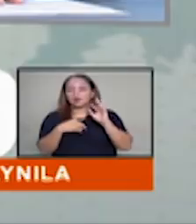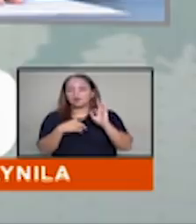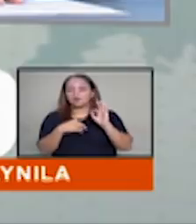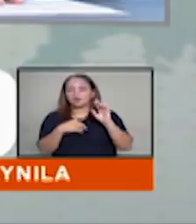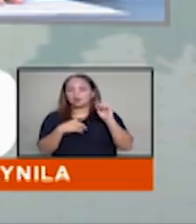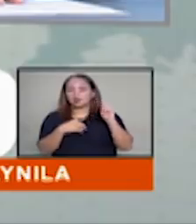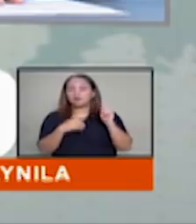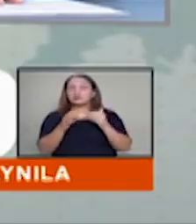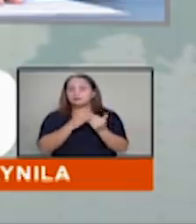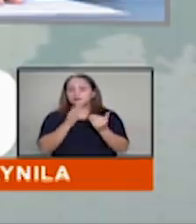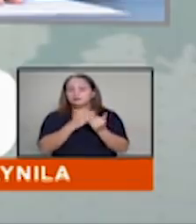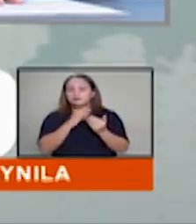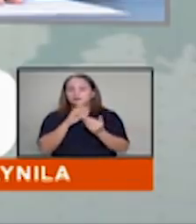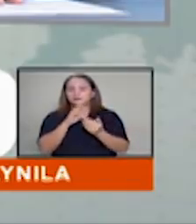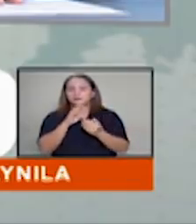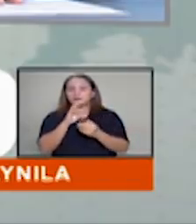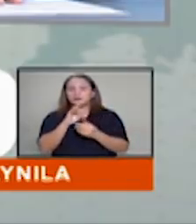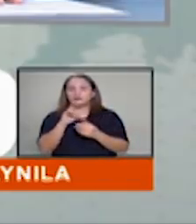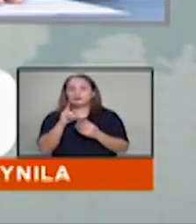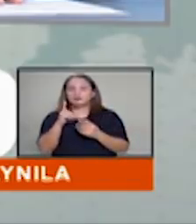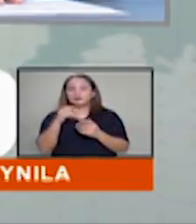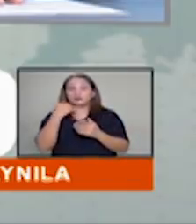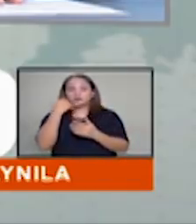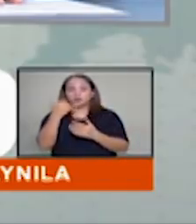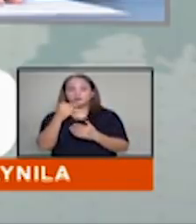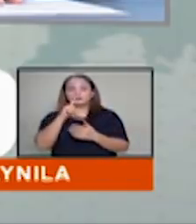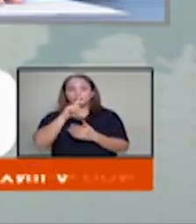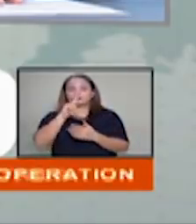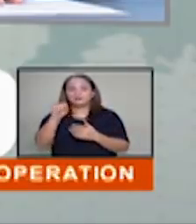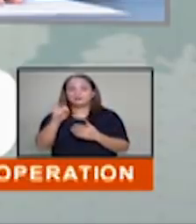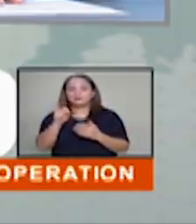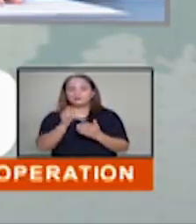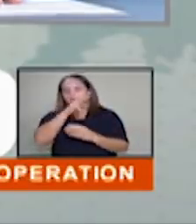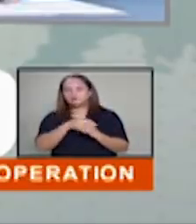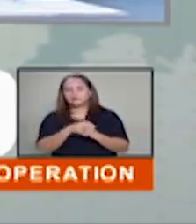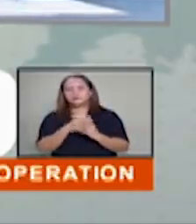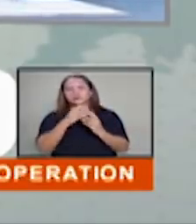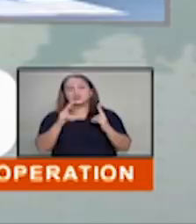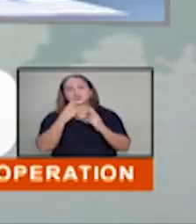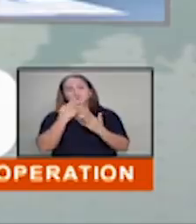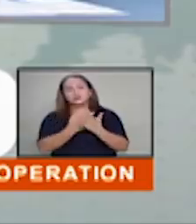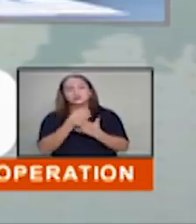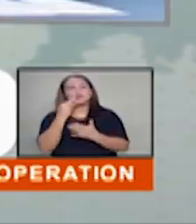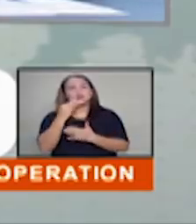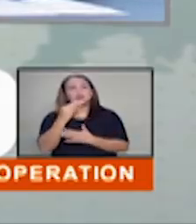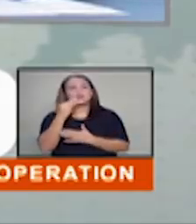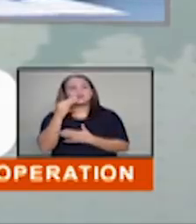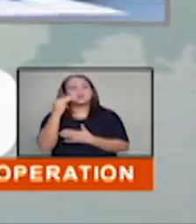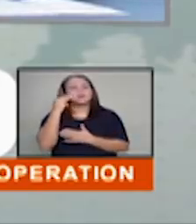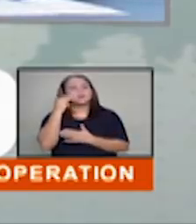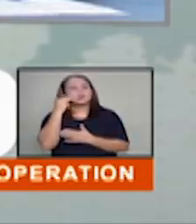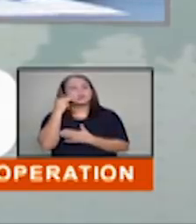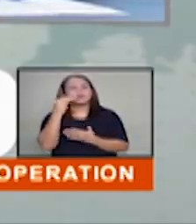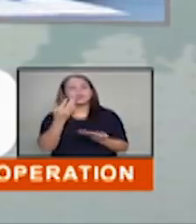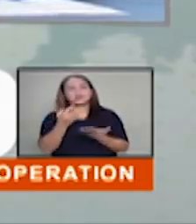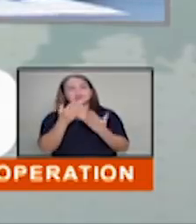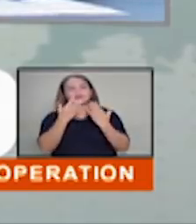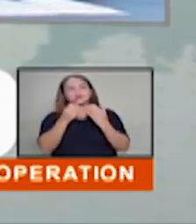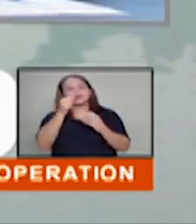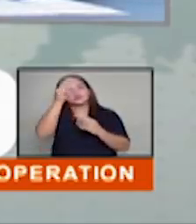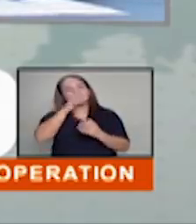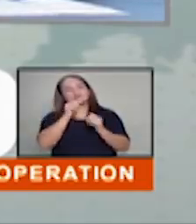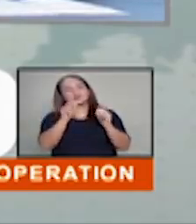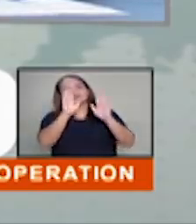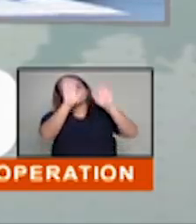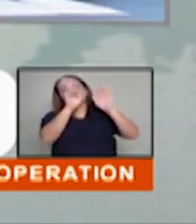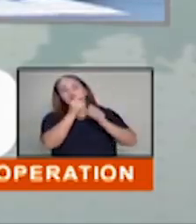nasa FRA na, patatawag agad-agad po yan ng ating follow, sir. Don't worry, sir. Ma'am Marisa, sobrang thank you muli. God bless po, mabuhay